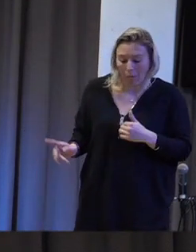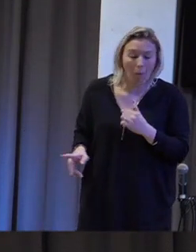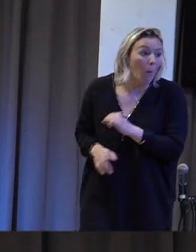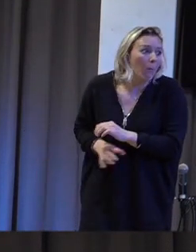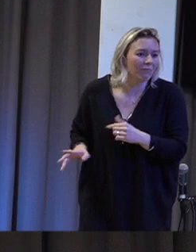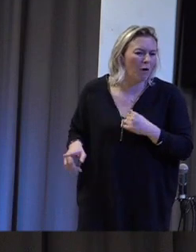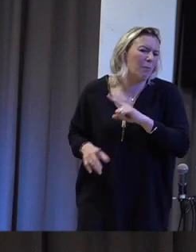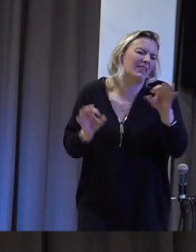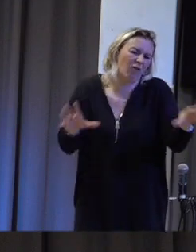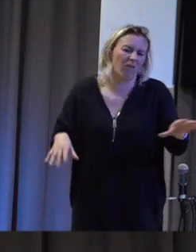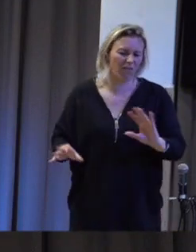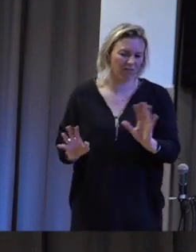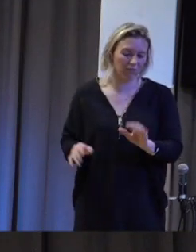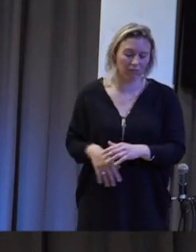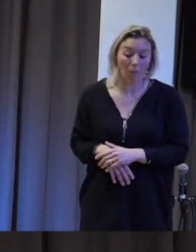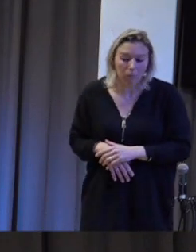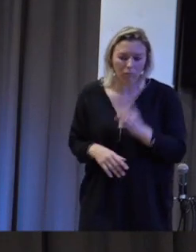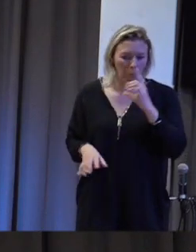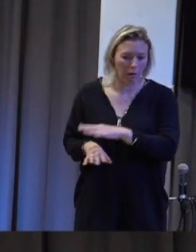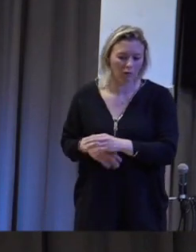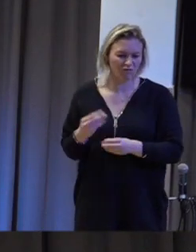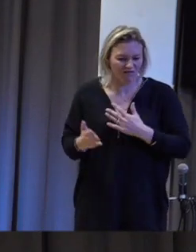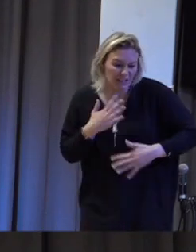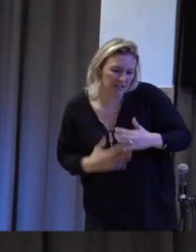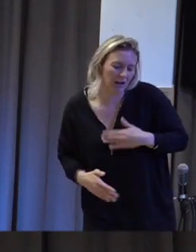Je n'ai pas le temps. Et puis, je suis fatigué.